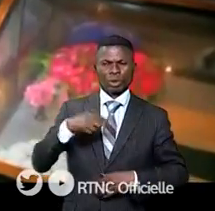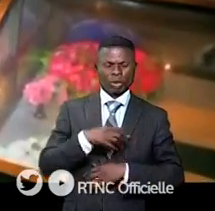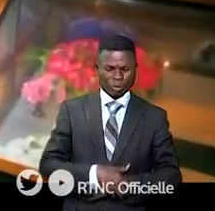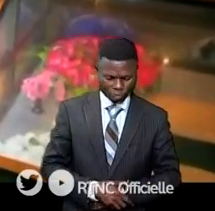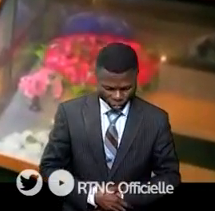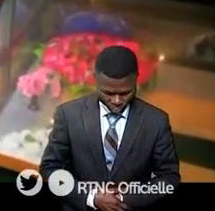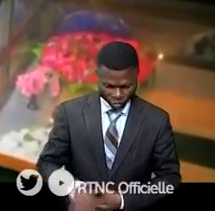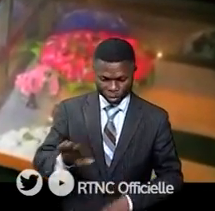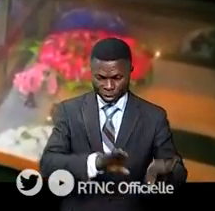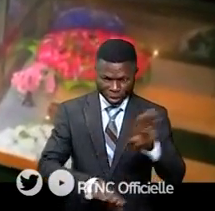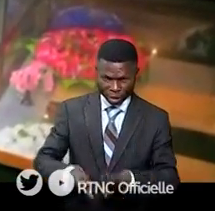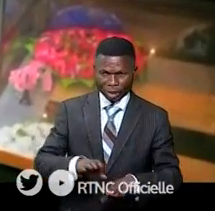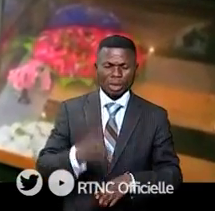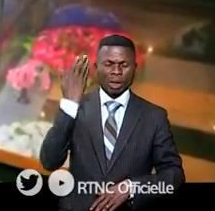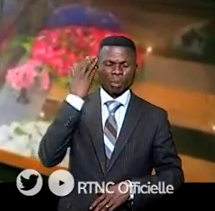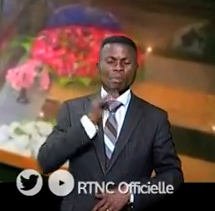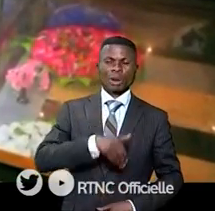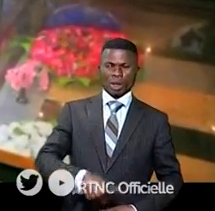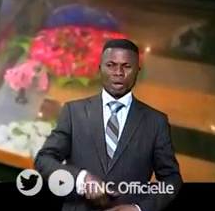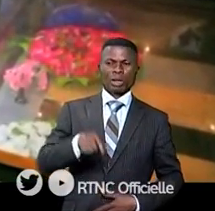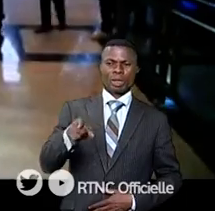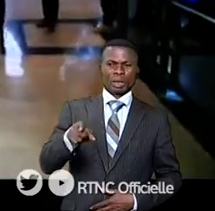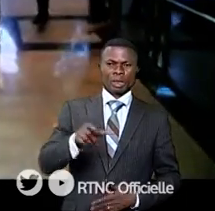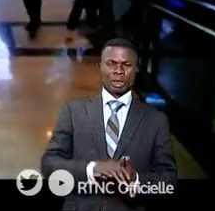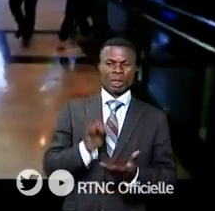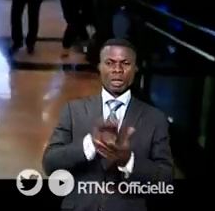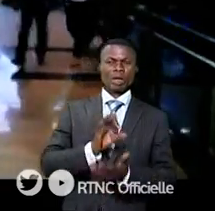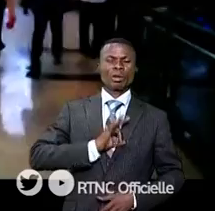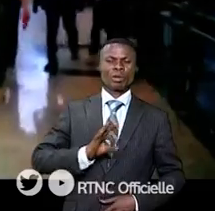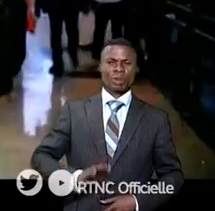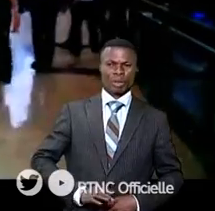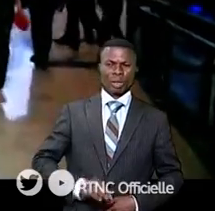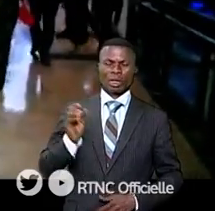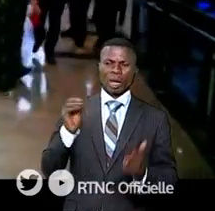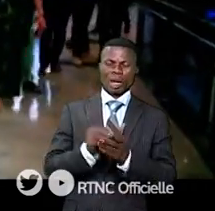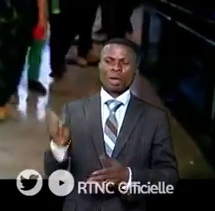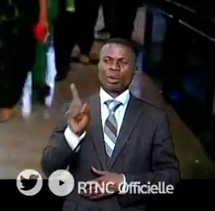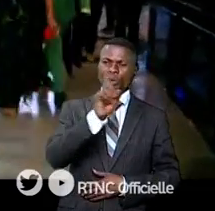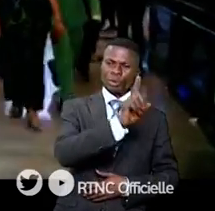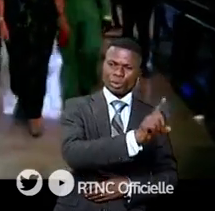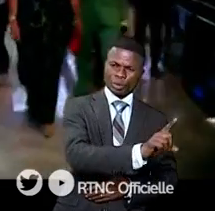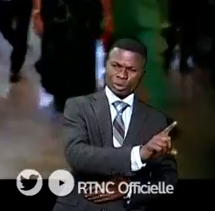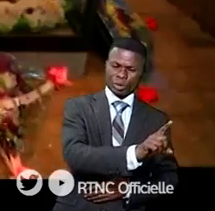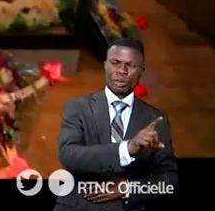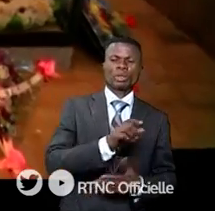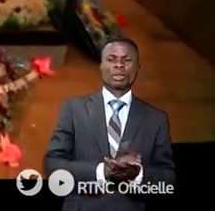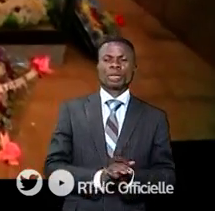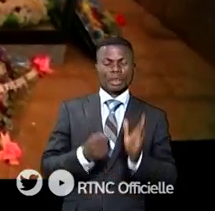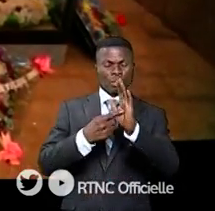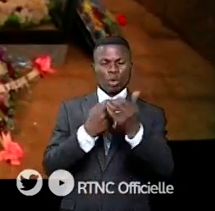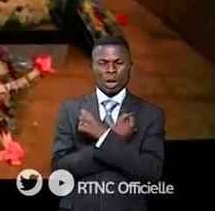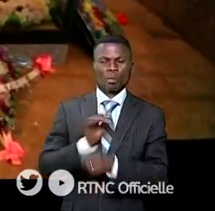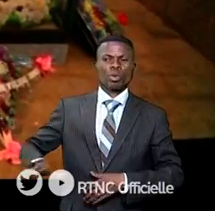tombe de cette figure emblématique de l'indépendance du pays, Denise Nyakeru Tshisekedi s'est ainsi acquittée d'un devoir